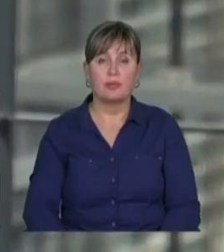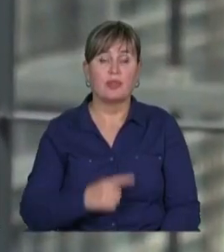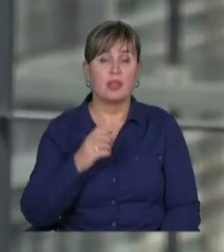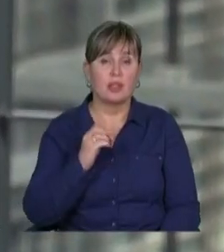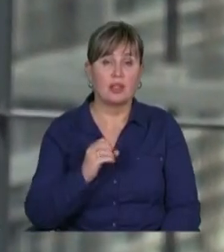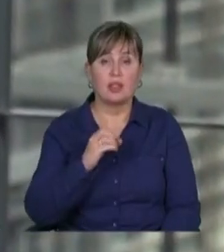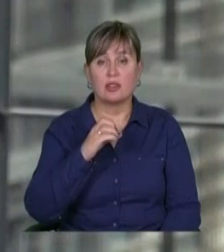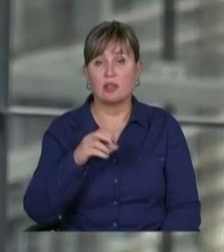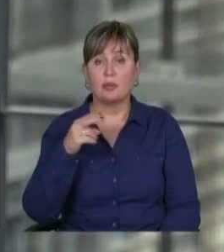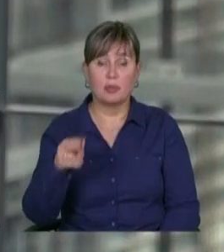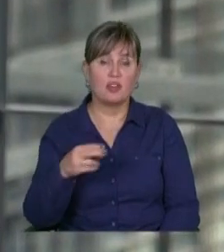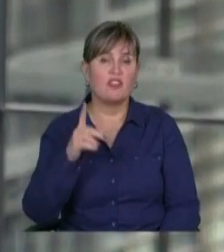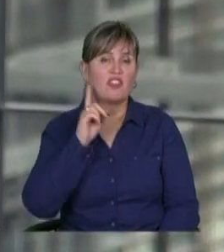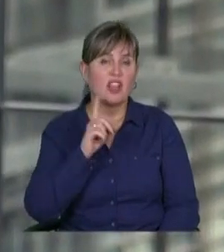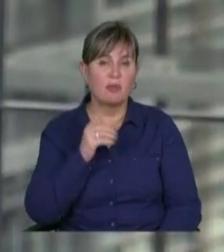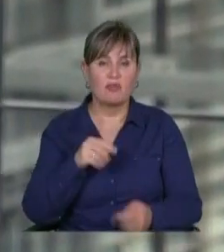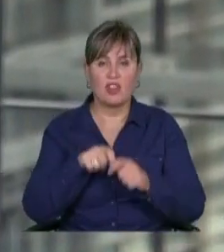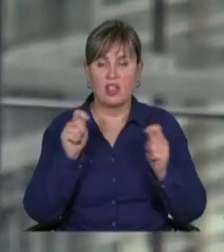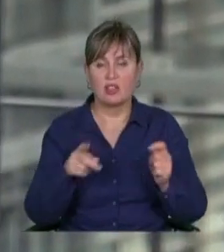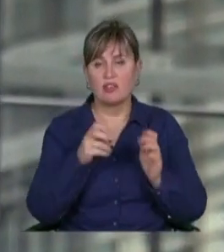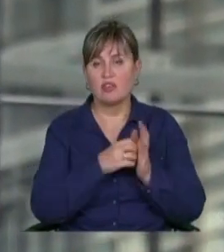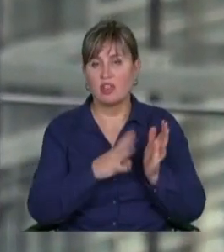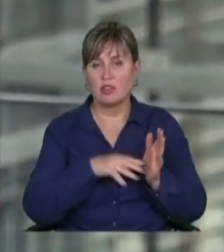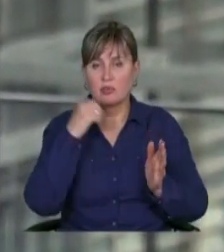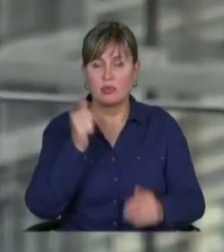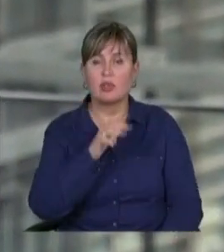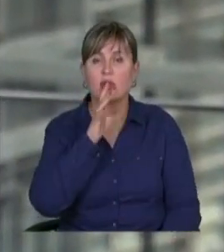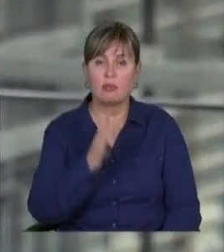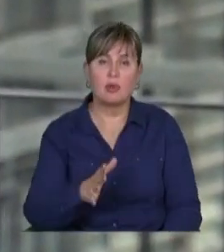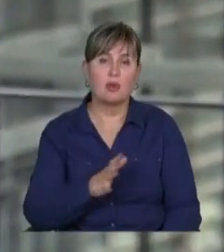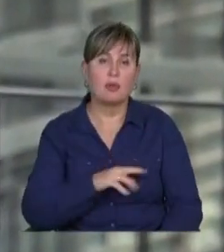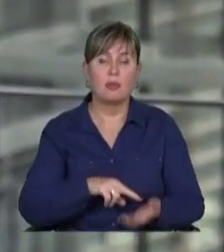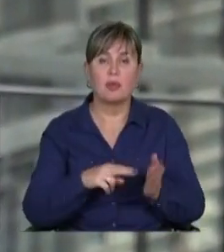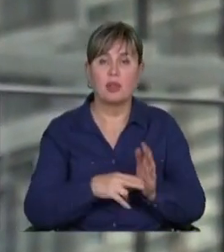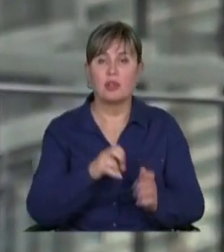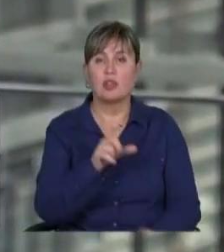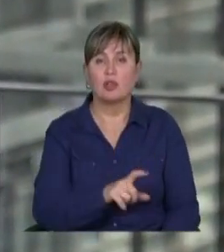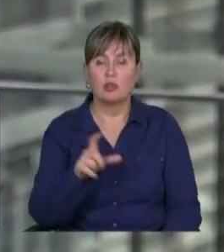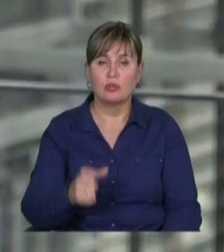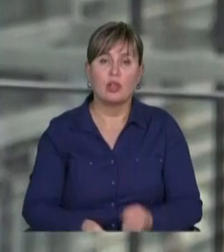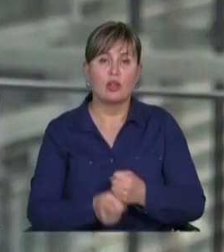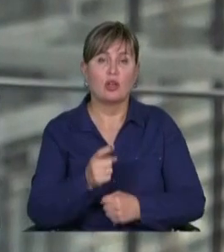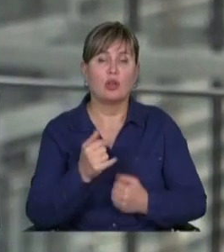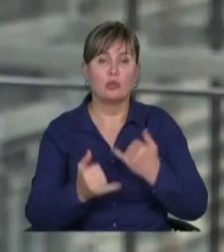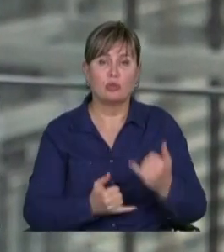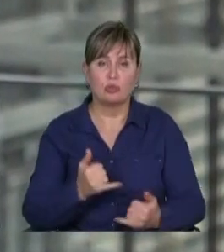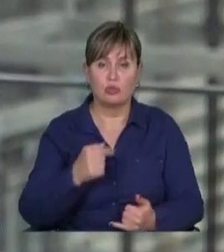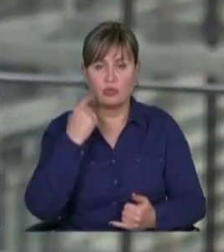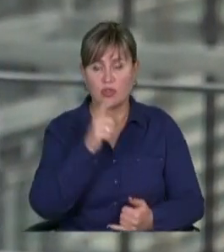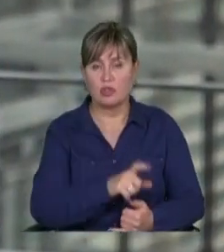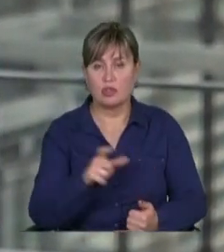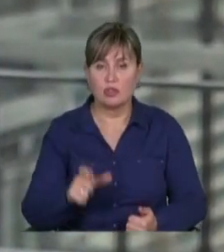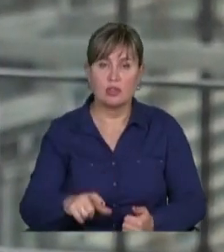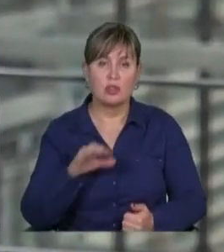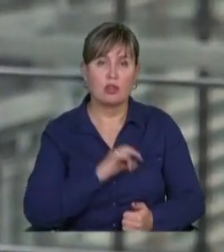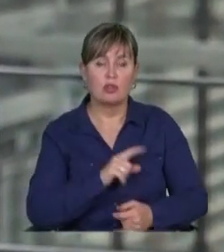совокупный платеж временно ввели в 2019 году на 5 лет. Он был рассчитан на людей, оказывающих услуги физлицам. При этом доход их